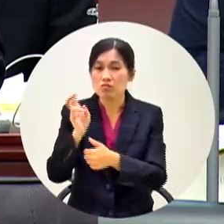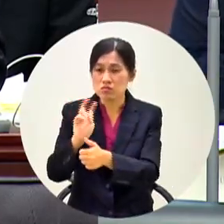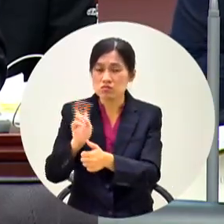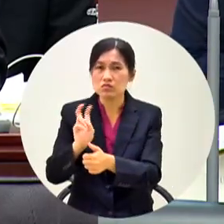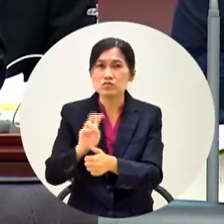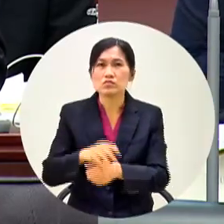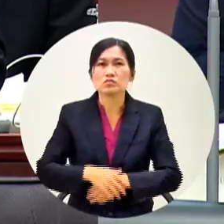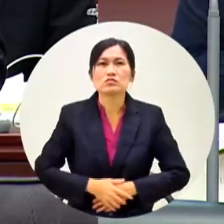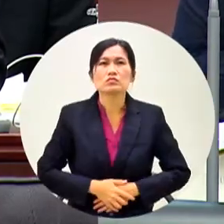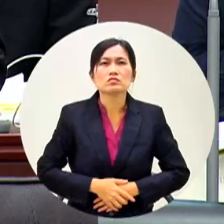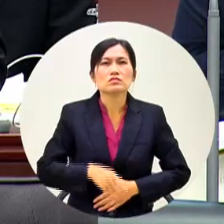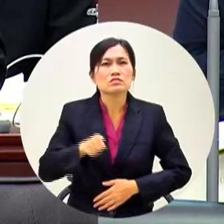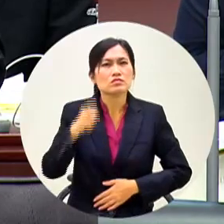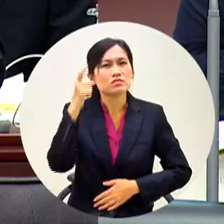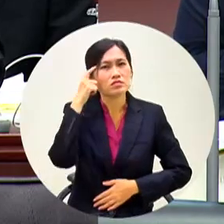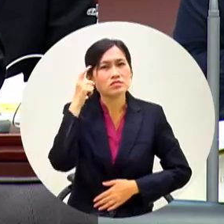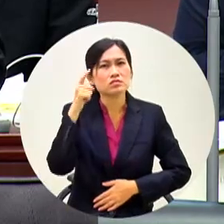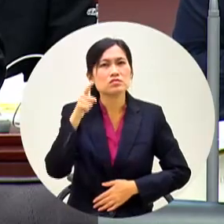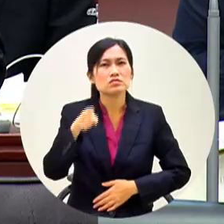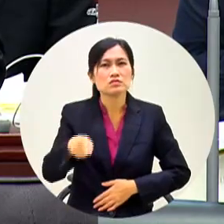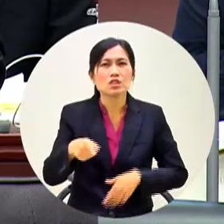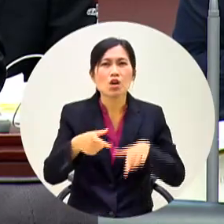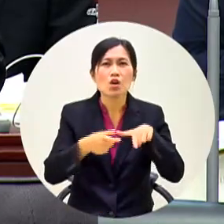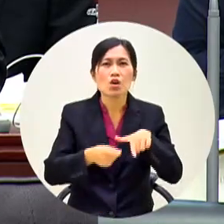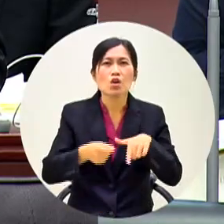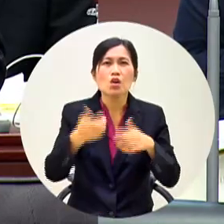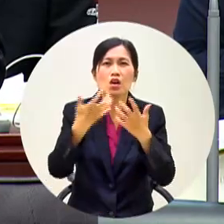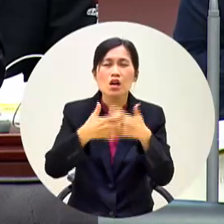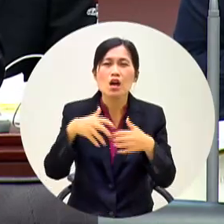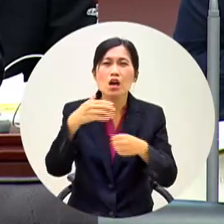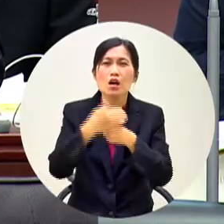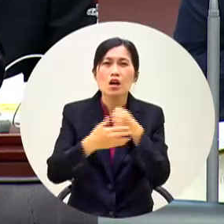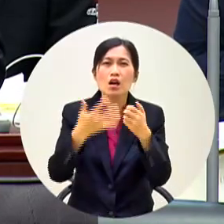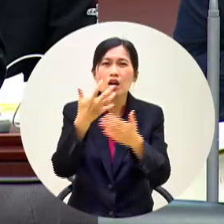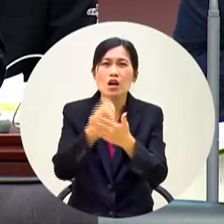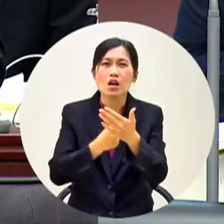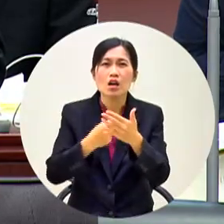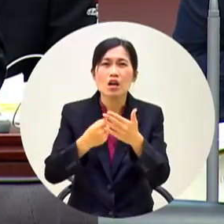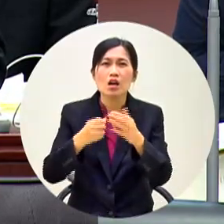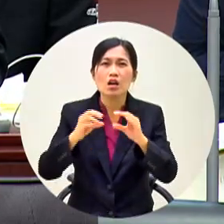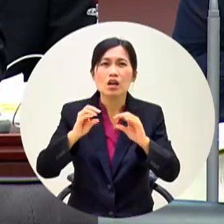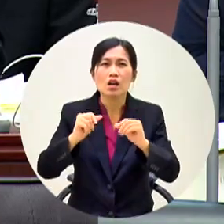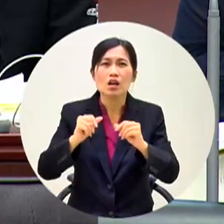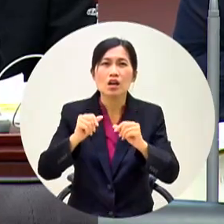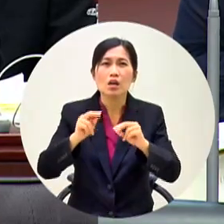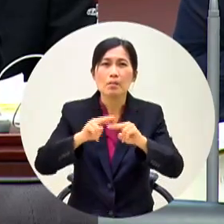们 必须让他的财产、社会，所以你的意思是这边的公共设施保留地一样不解编吗？